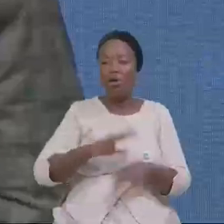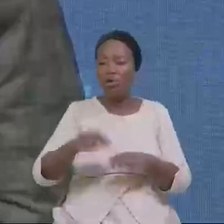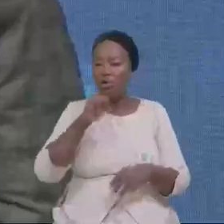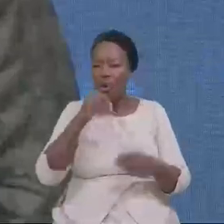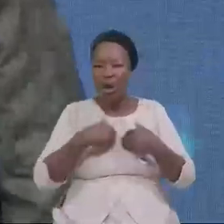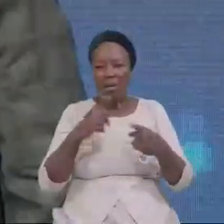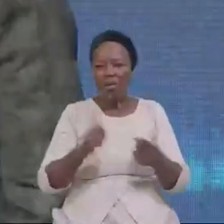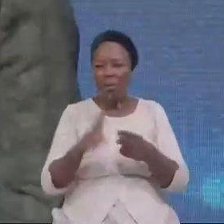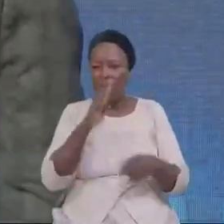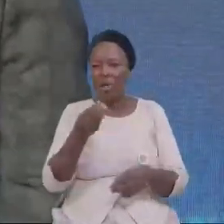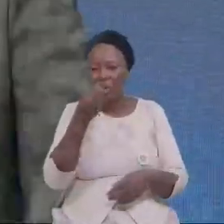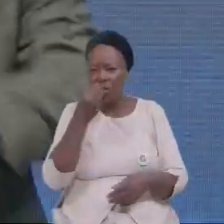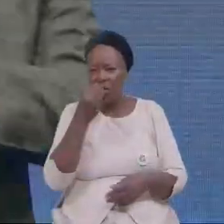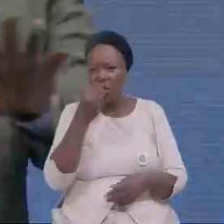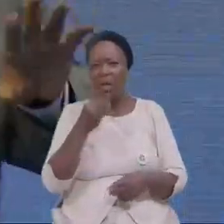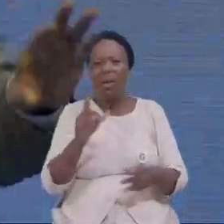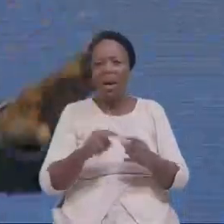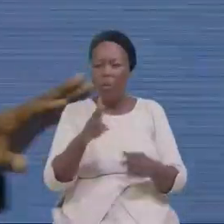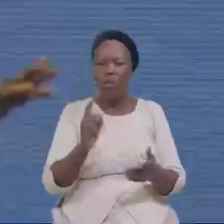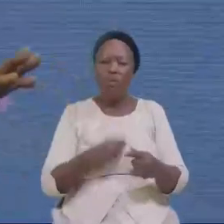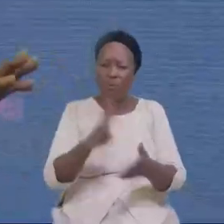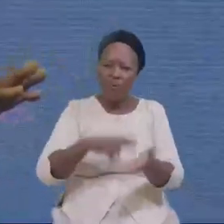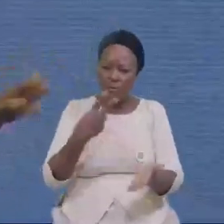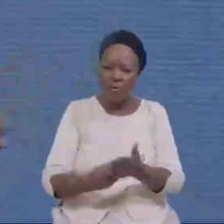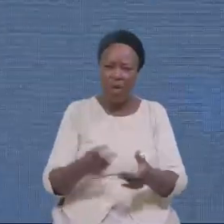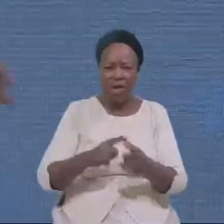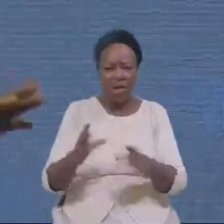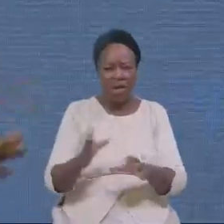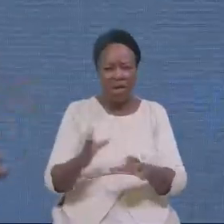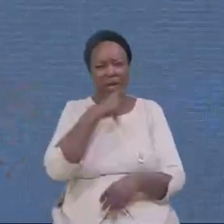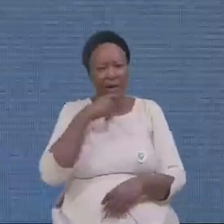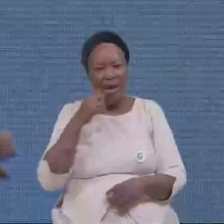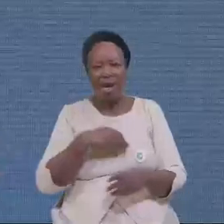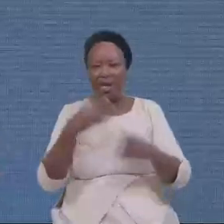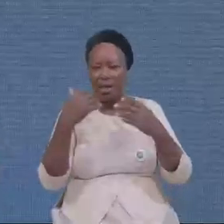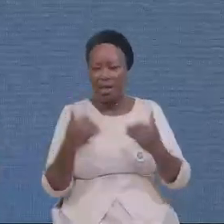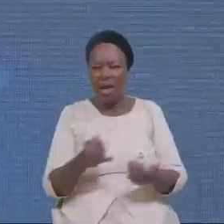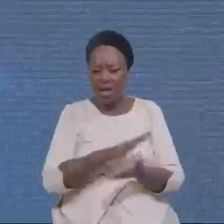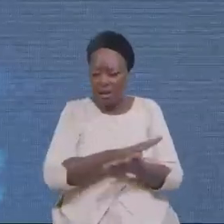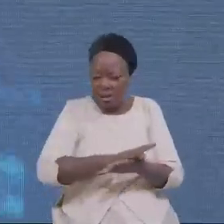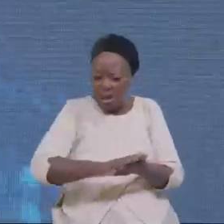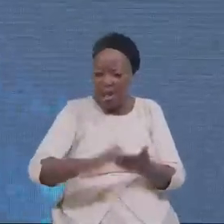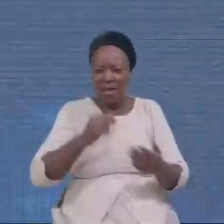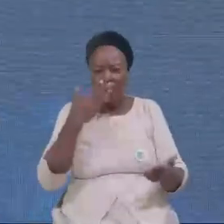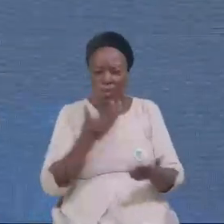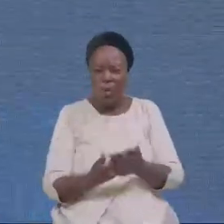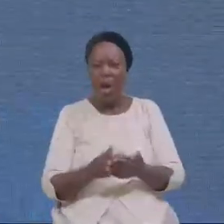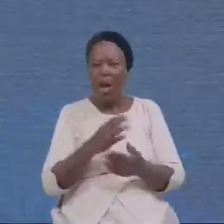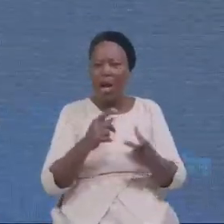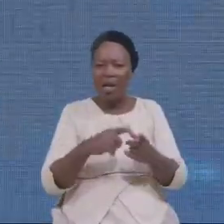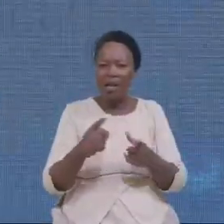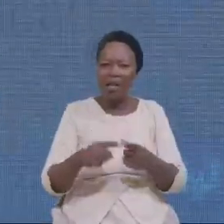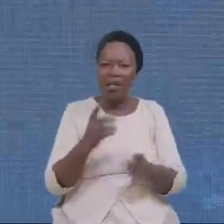La papaye qui est sur l'arbre ne doit pas être mangée par les vers avant de tomber. Et c'est